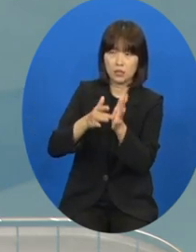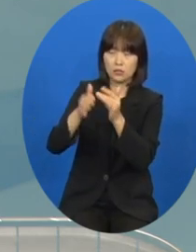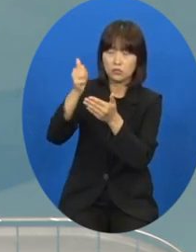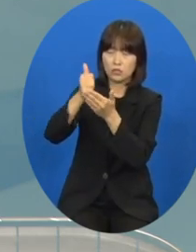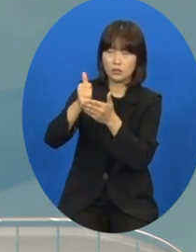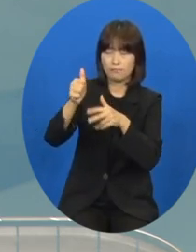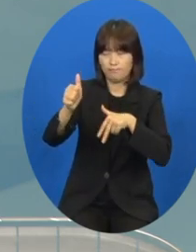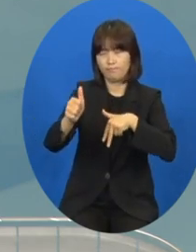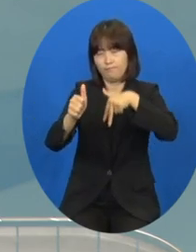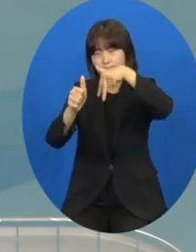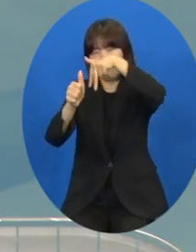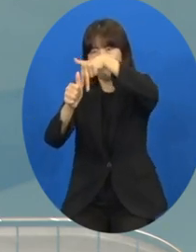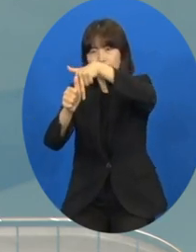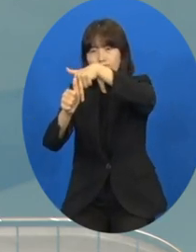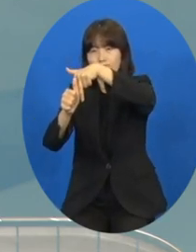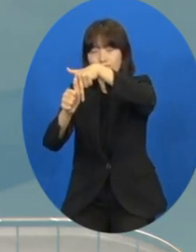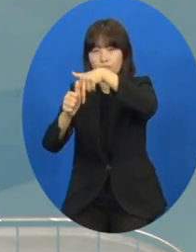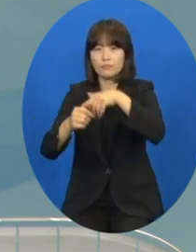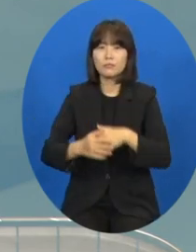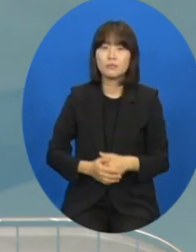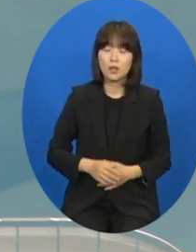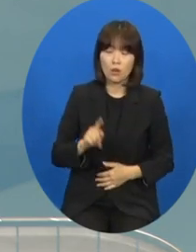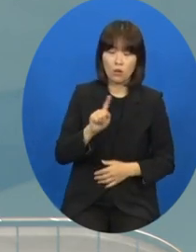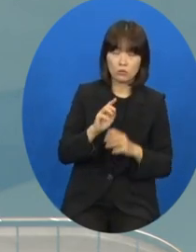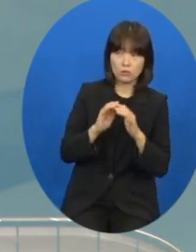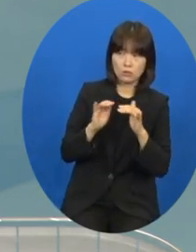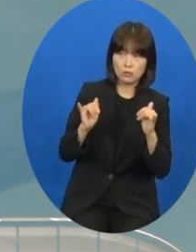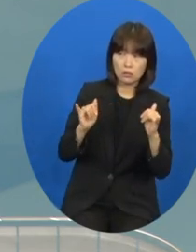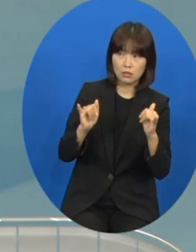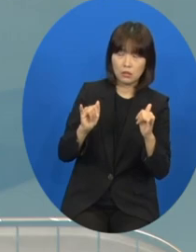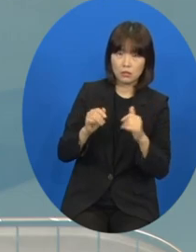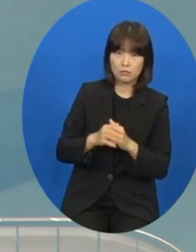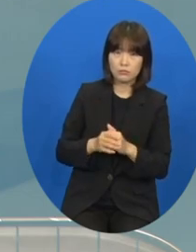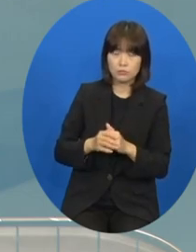계십니다. 그런데 어떤 사람이